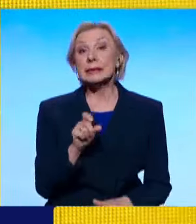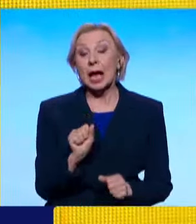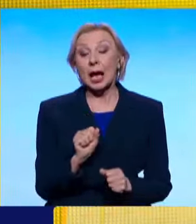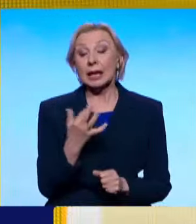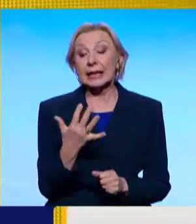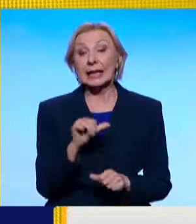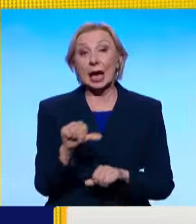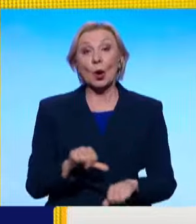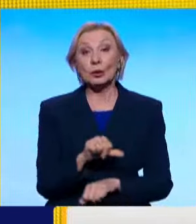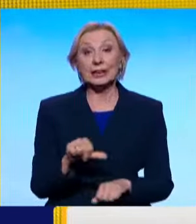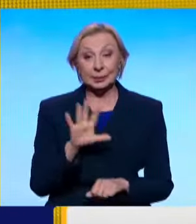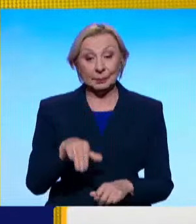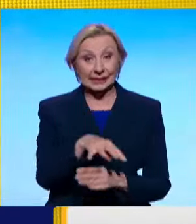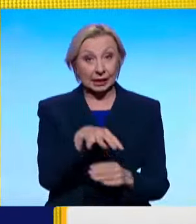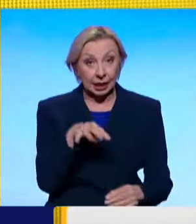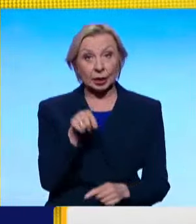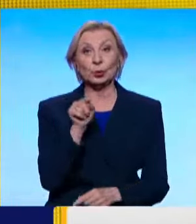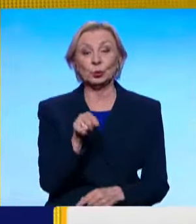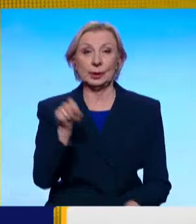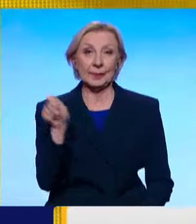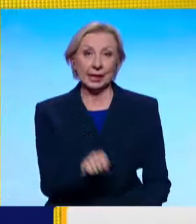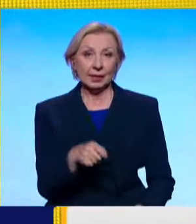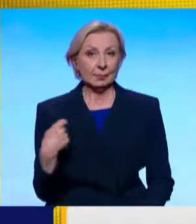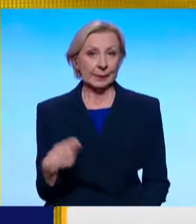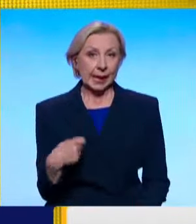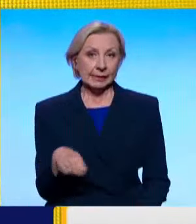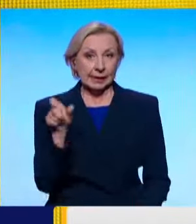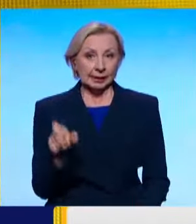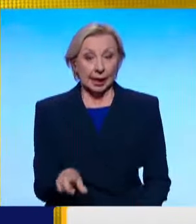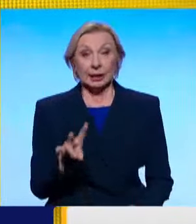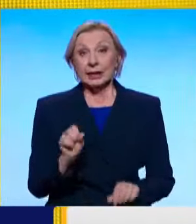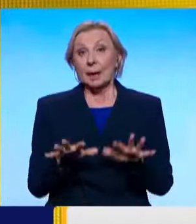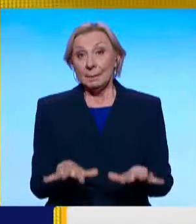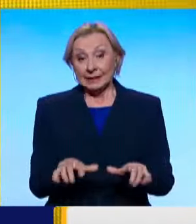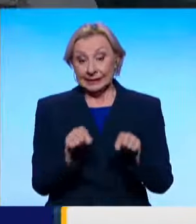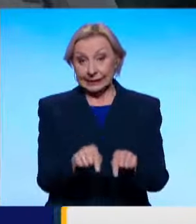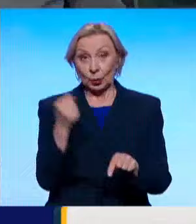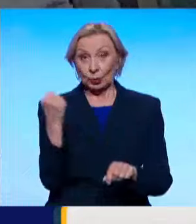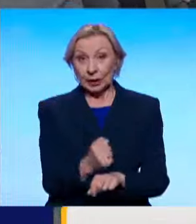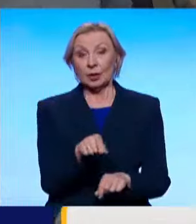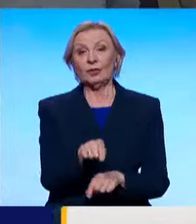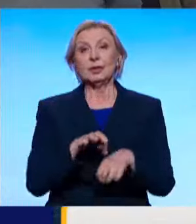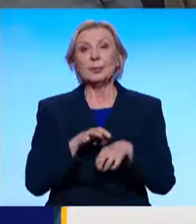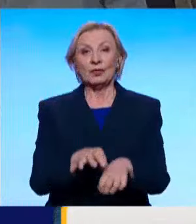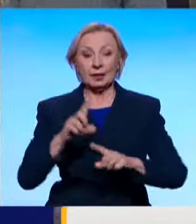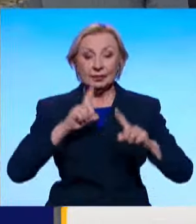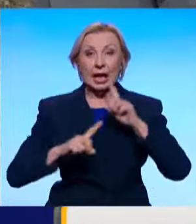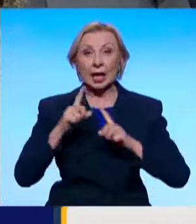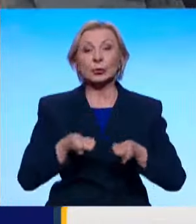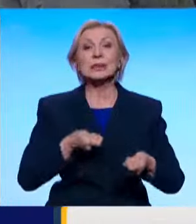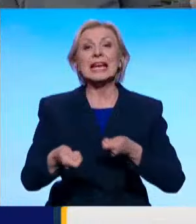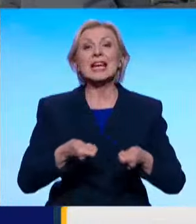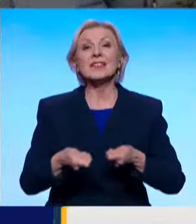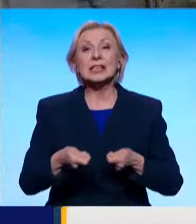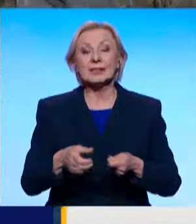годин після атаки по Дніпру там вже був президент. На місці російського повітряного удару провів нараду із керівництвом